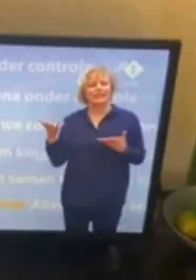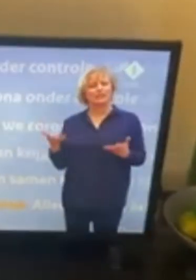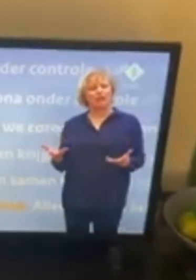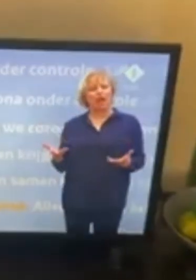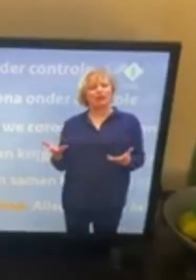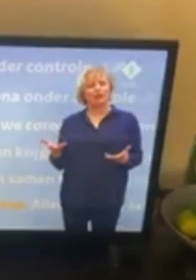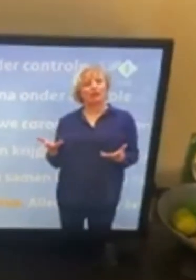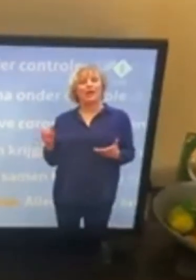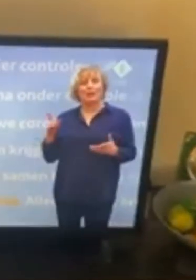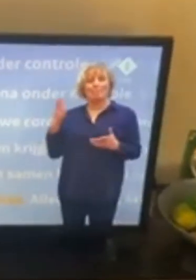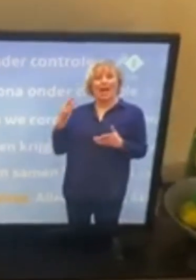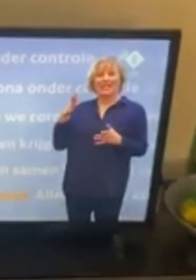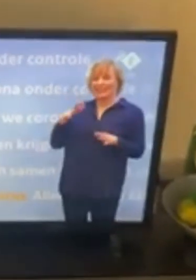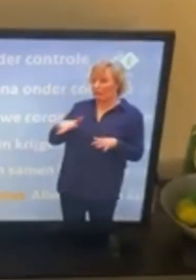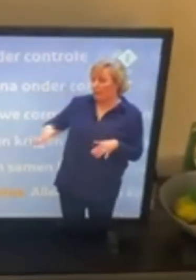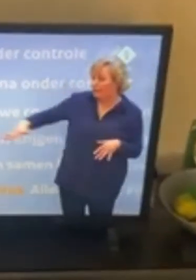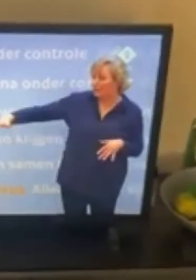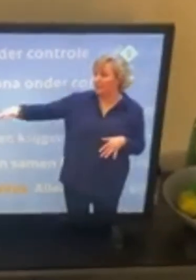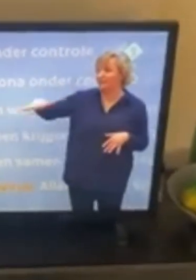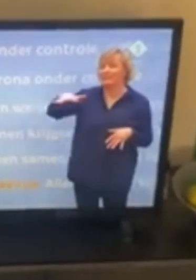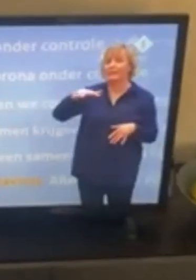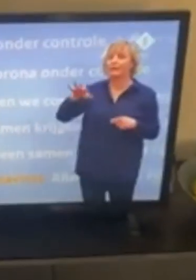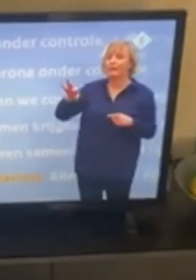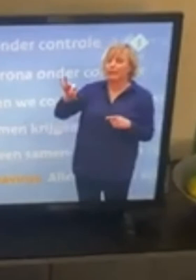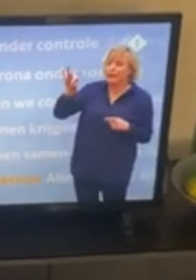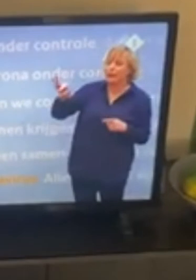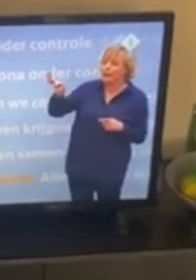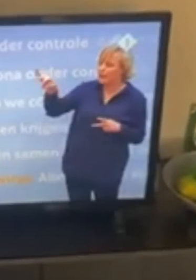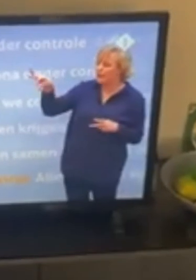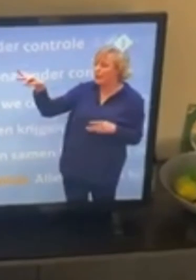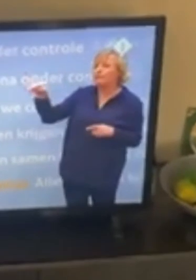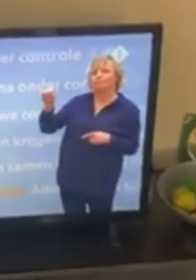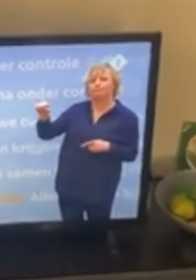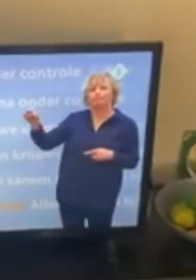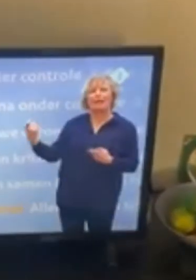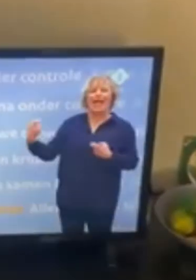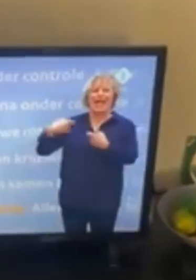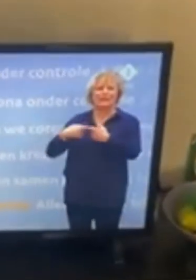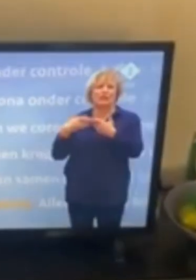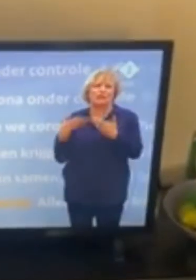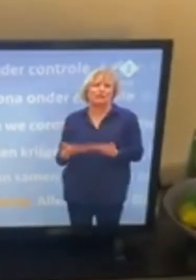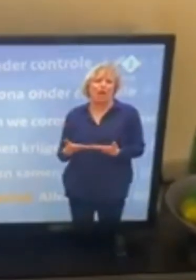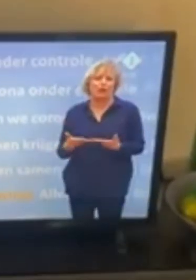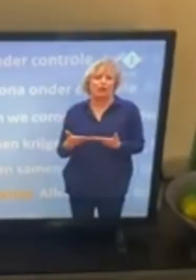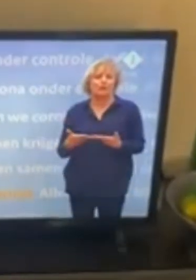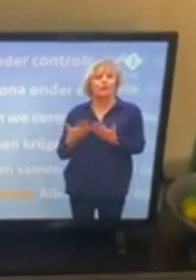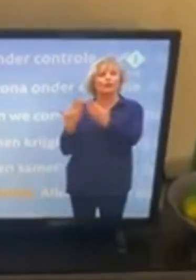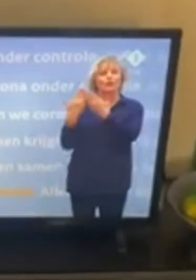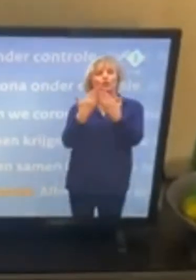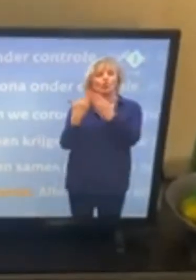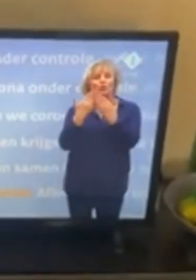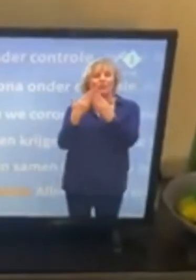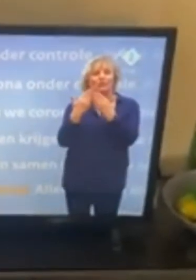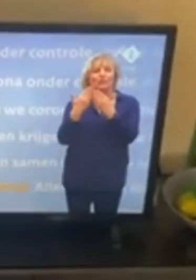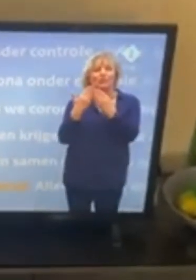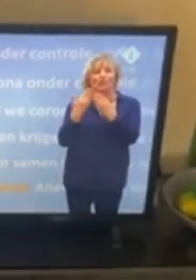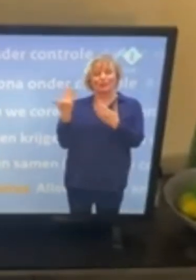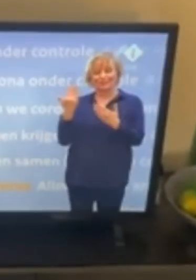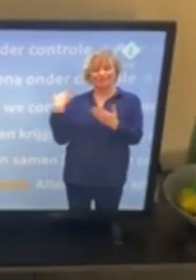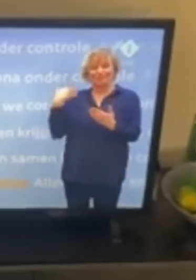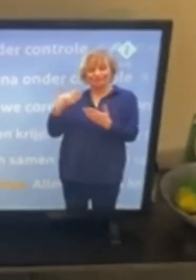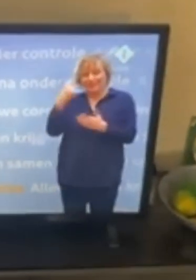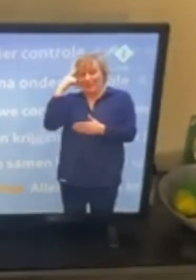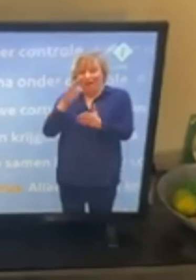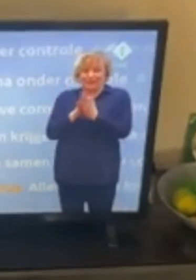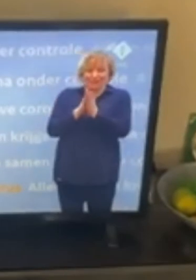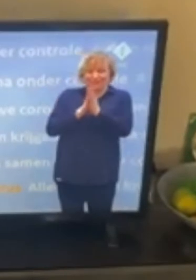dat hele Nederland dat het heel zwaar heeft, zijn er natuurlijk mensen die het extra zwaar hebben. Ja, je studenten moest het weten. Die de studietijd anders zien verlopen. Jullie moesten het eens